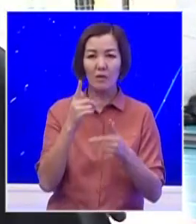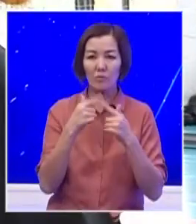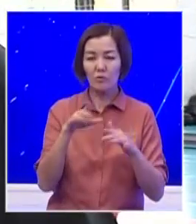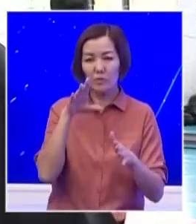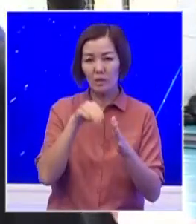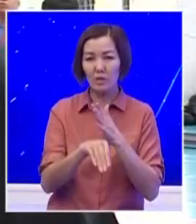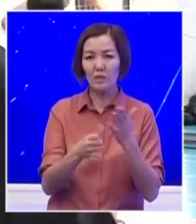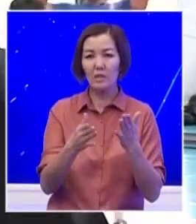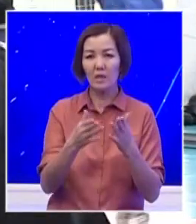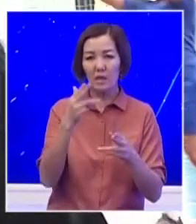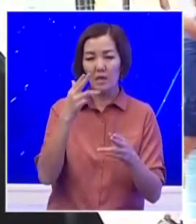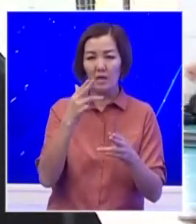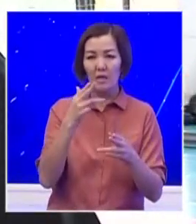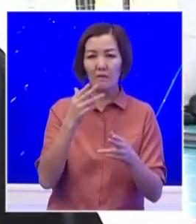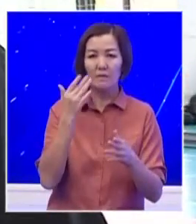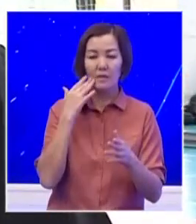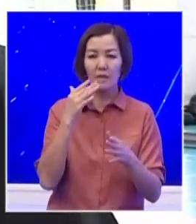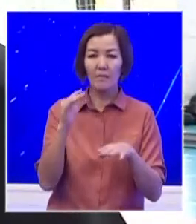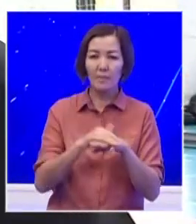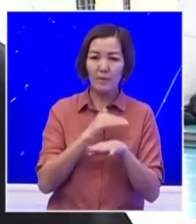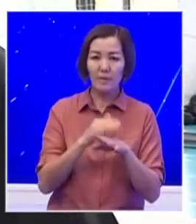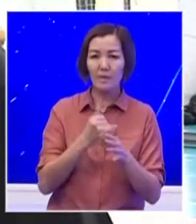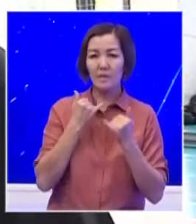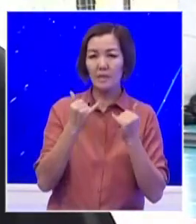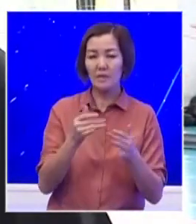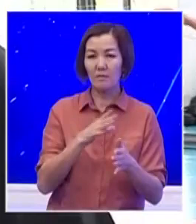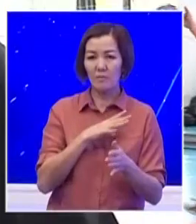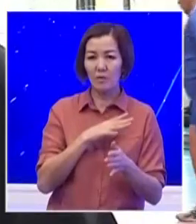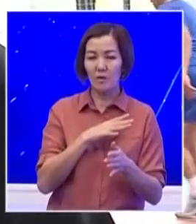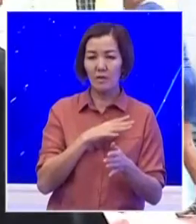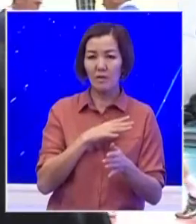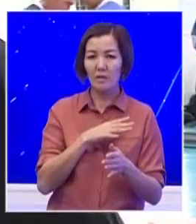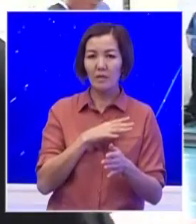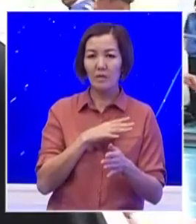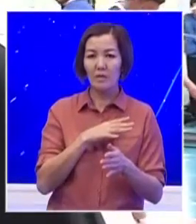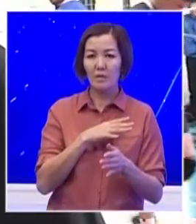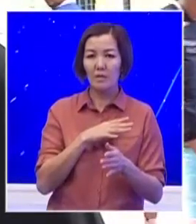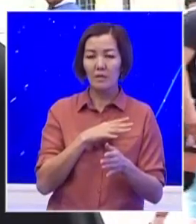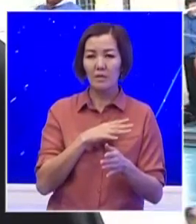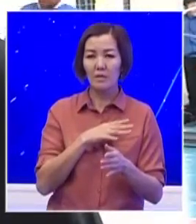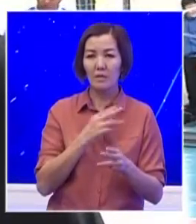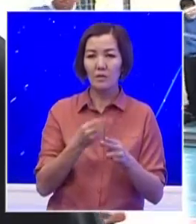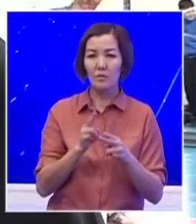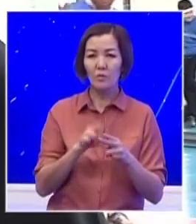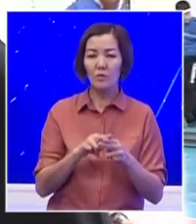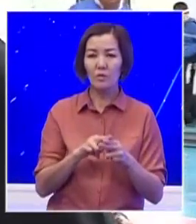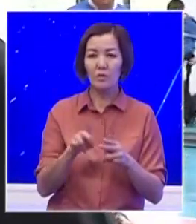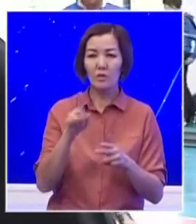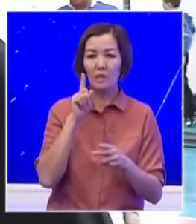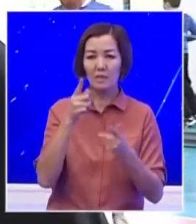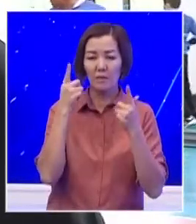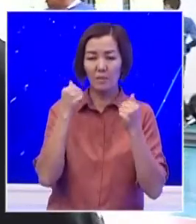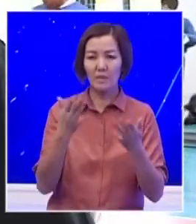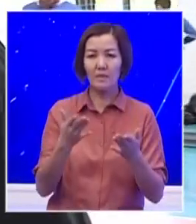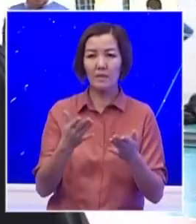ішіндегі бұл әкеміз десек те артық айтпаймыз. Үнемі біздің басымызды қосып, ақылын айтып жүретін ағамыз болатын, сол кісіні жастар біліп жүрсін